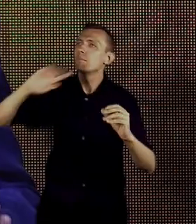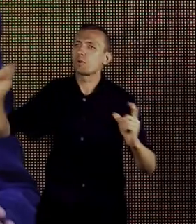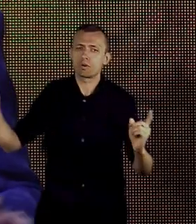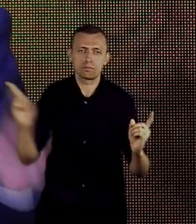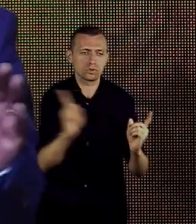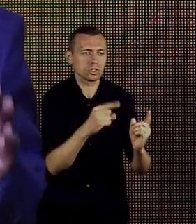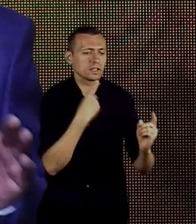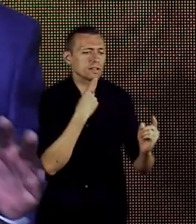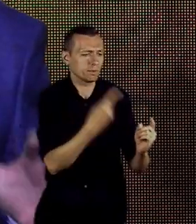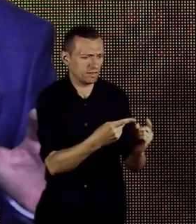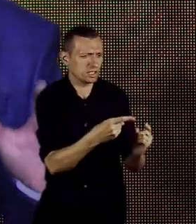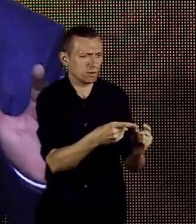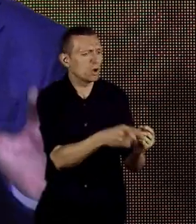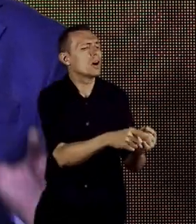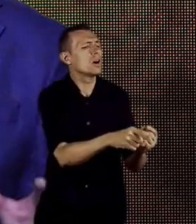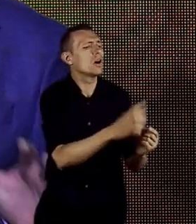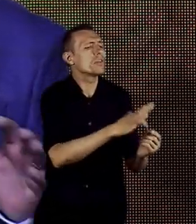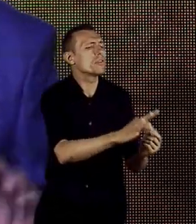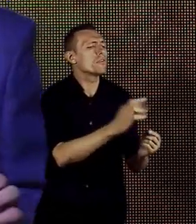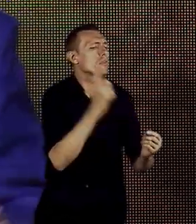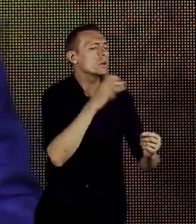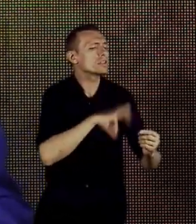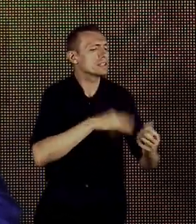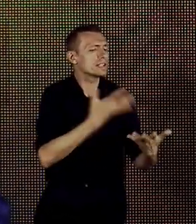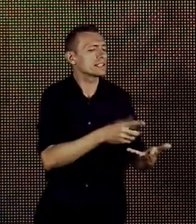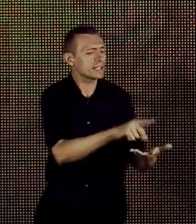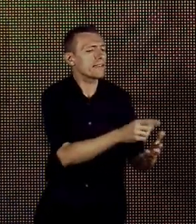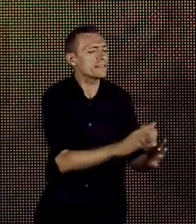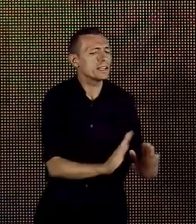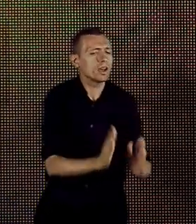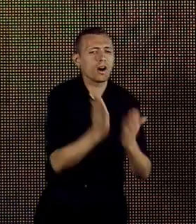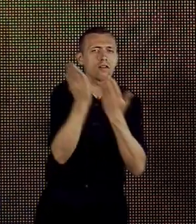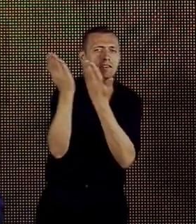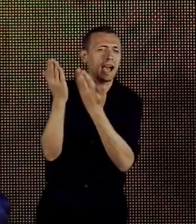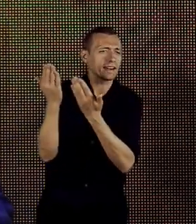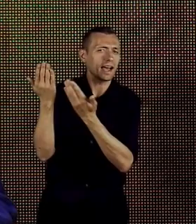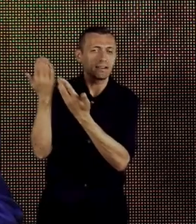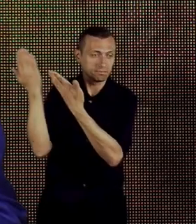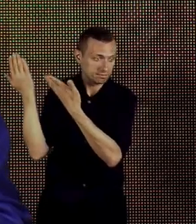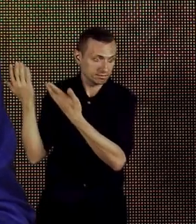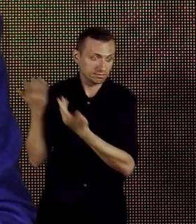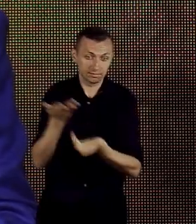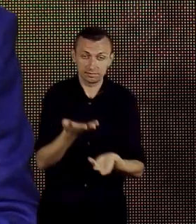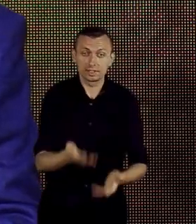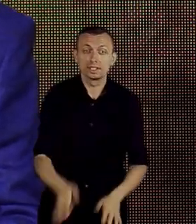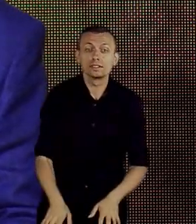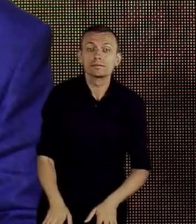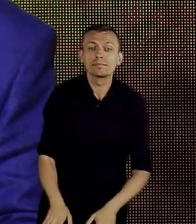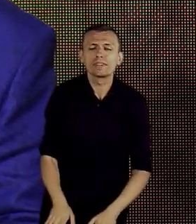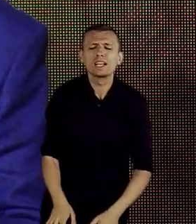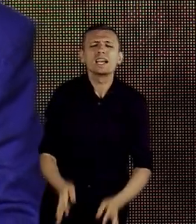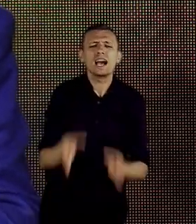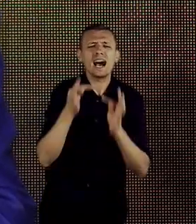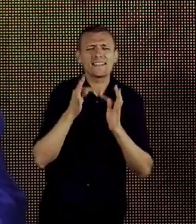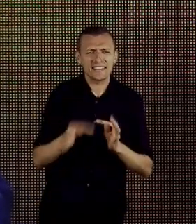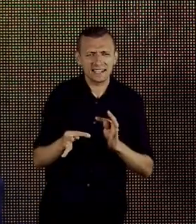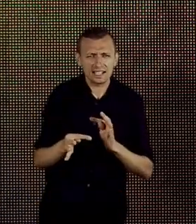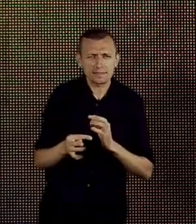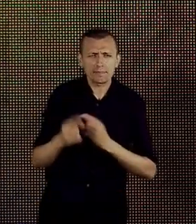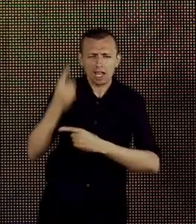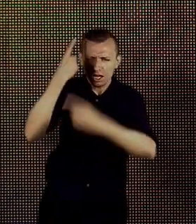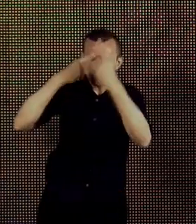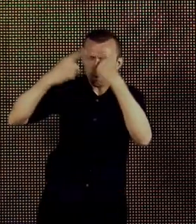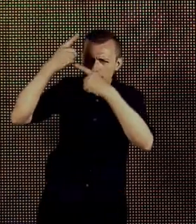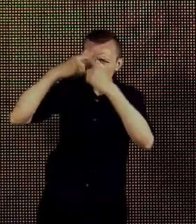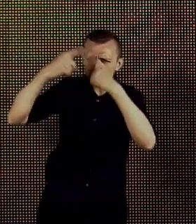test wiary. Przyjrzyjmy się naszemu ojcu Abrahamowi dzięki czemu został usprawiedliwiony, gdy ofiarował